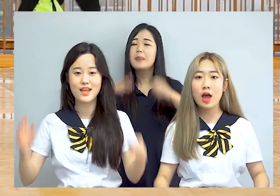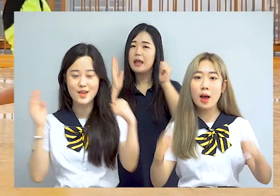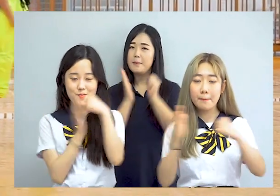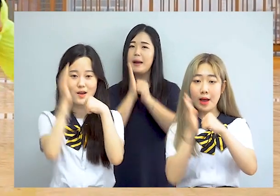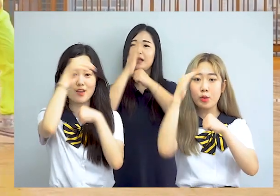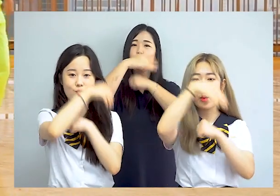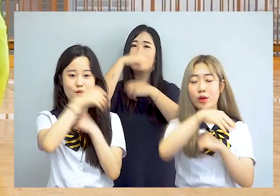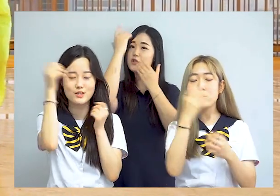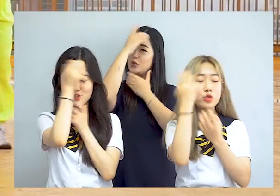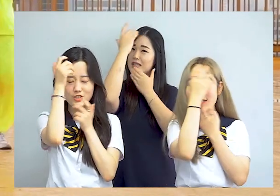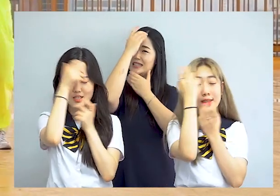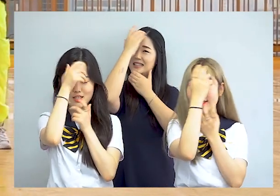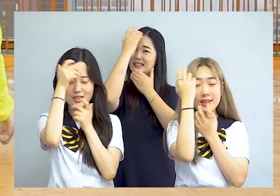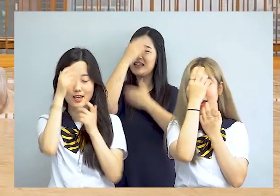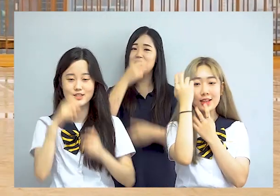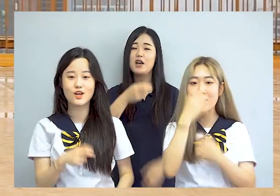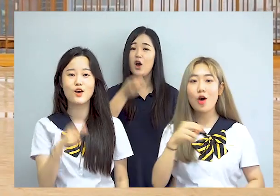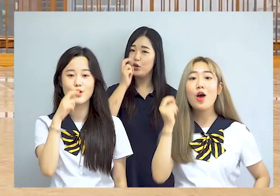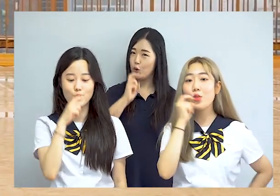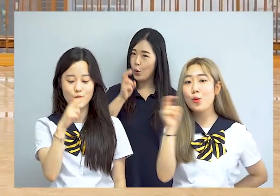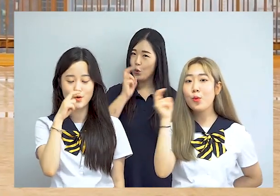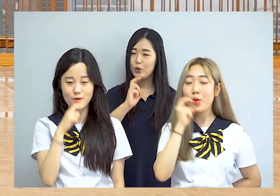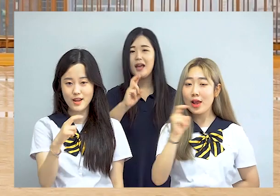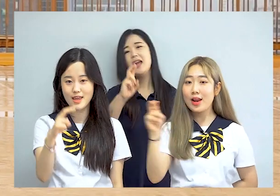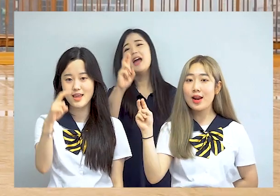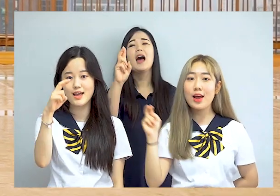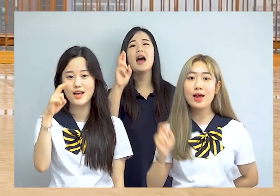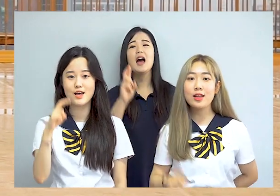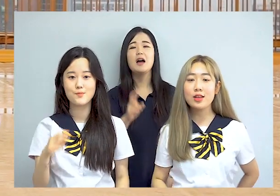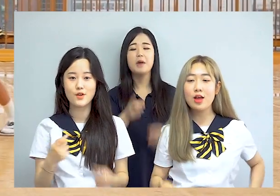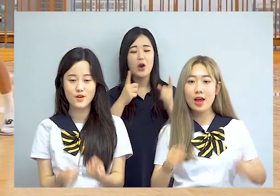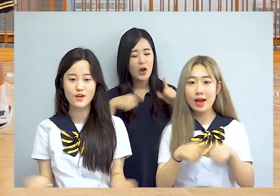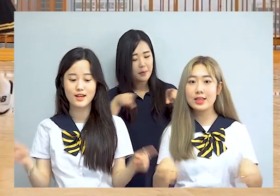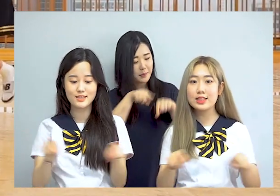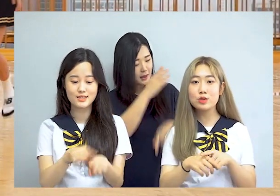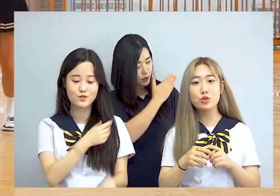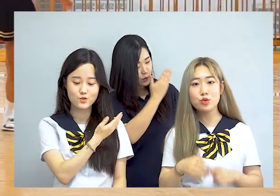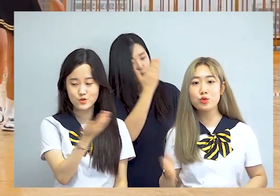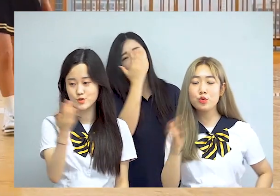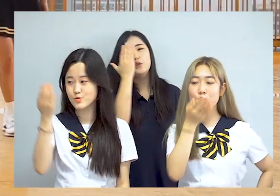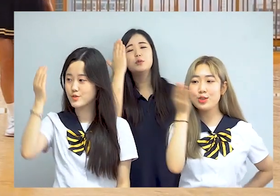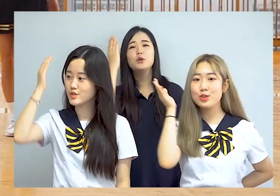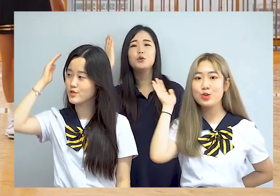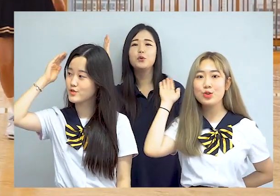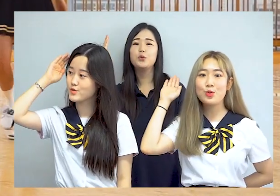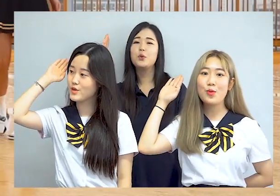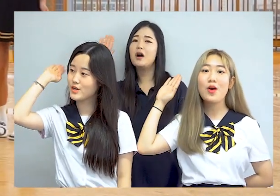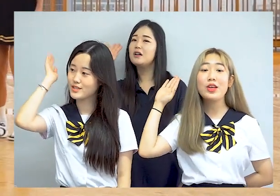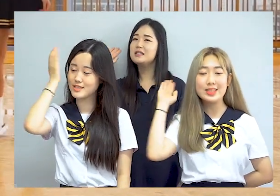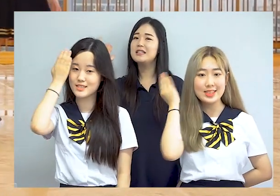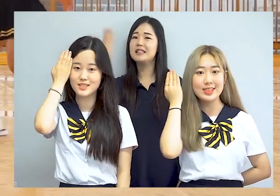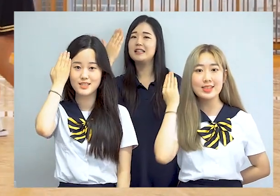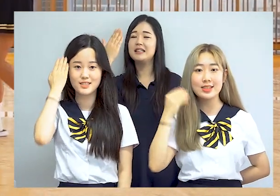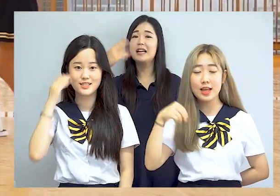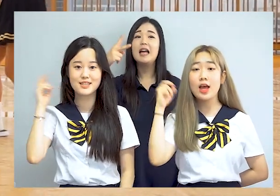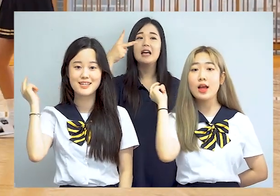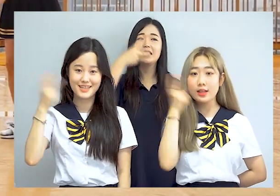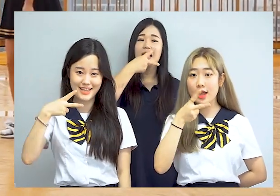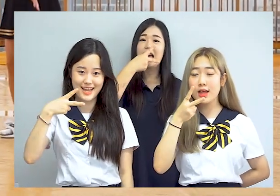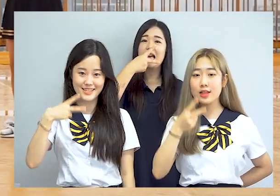단둘이 파도에 취해서 노래하며 같은 꿈을